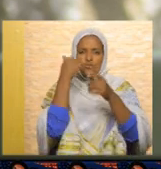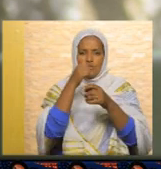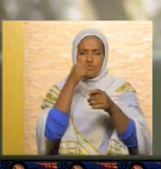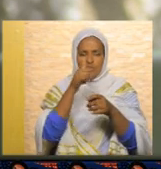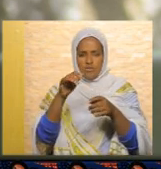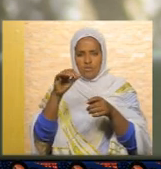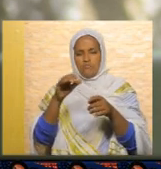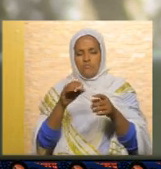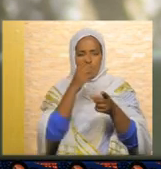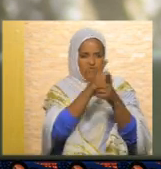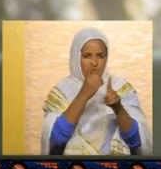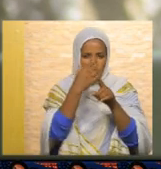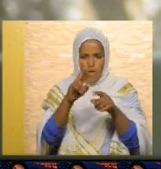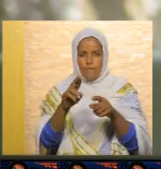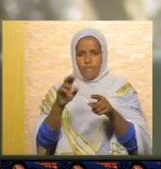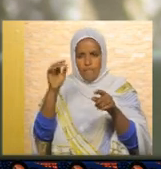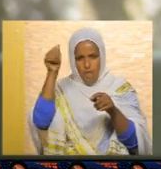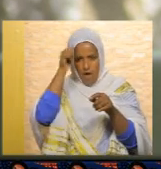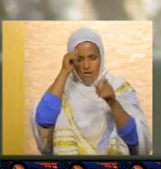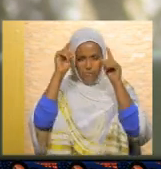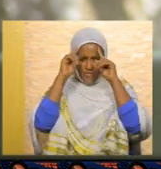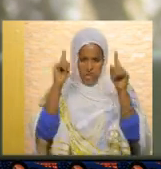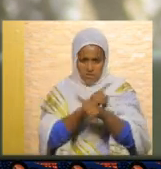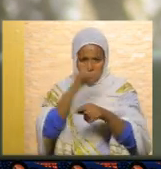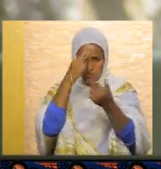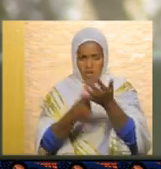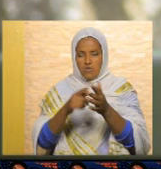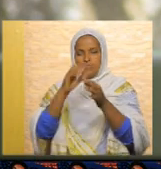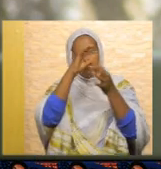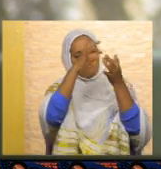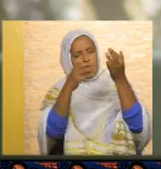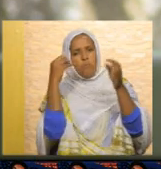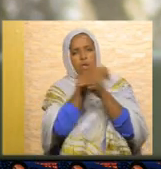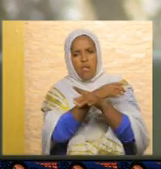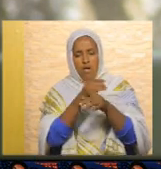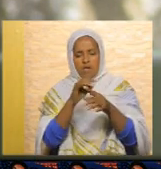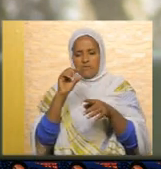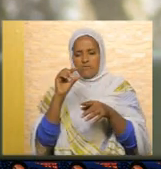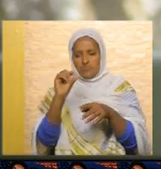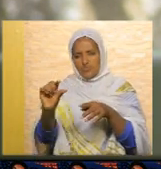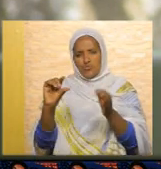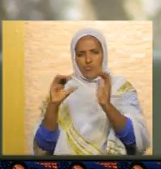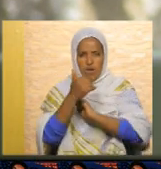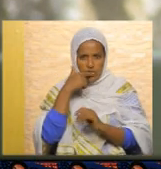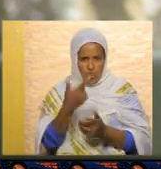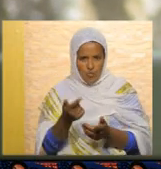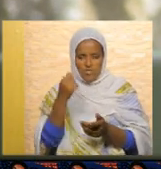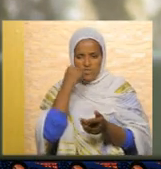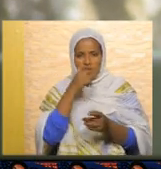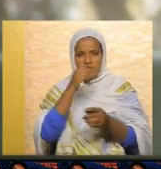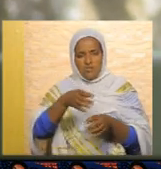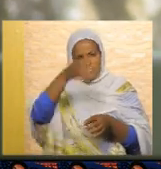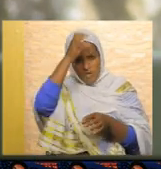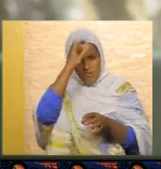አትግባ ያሉ ብዙ ናቸው። ከተሰጡት ምክንያቶች ደግሞ ንጽህና ይጎላቸዋል፣ እርኩሶች ናቸው የሚል ነበረ።